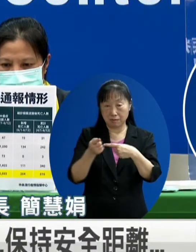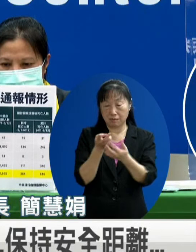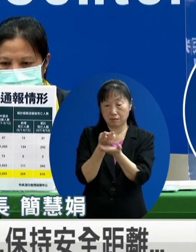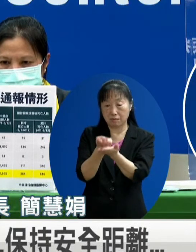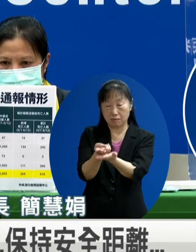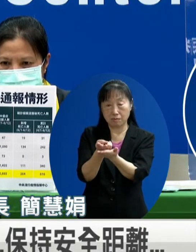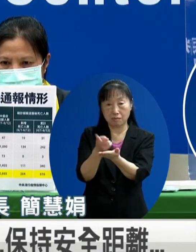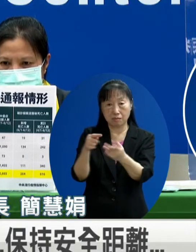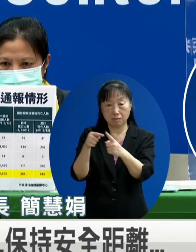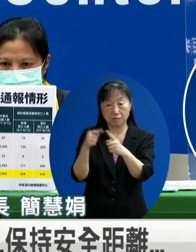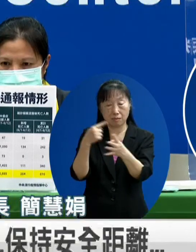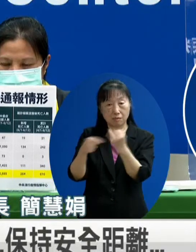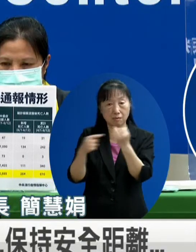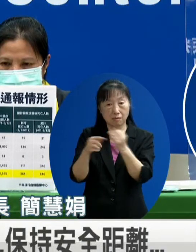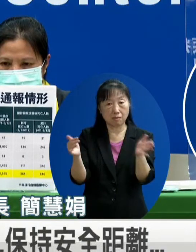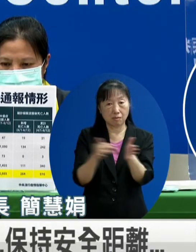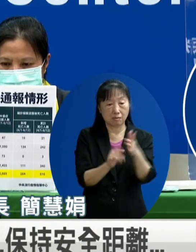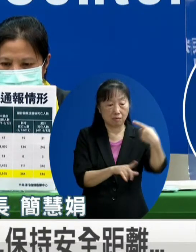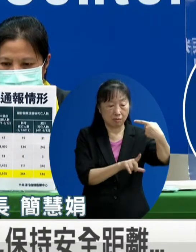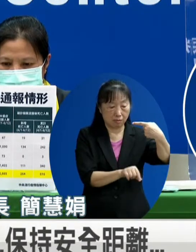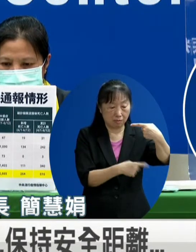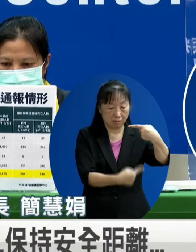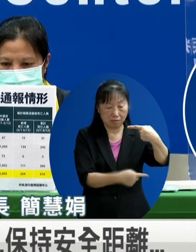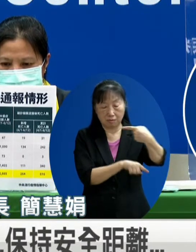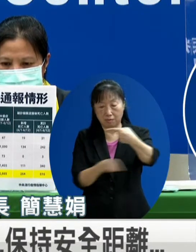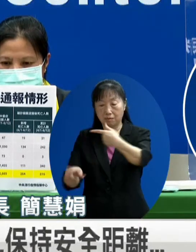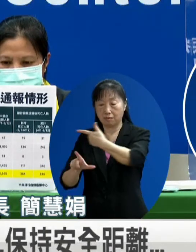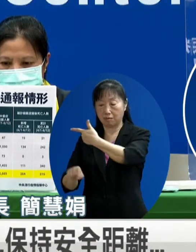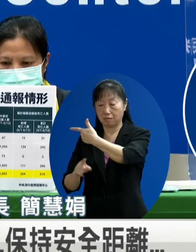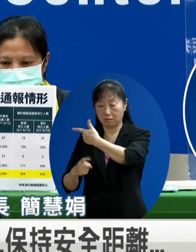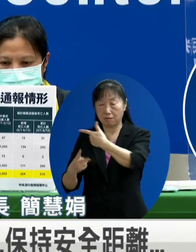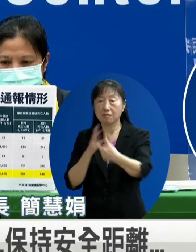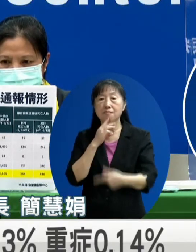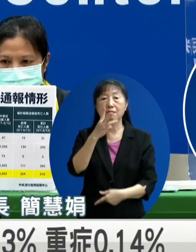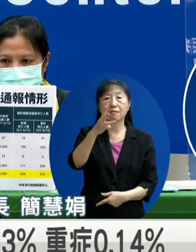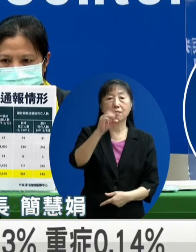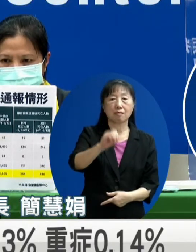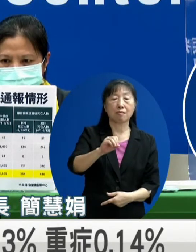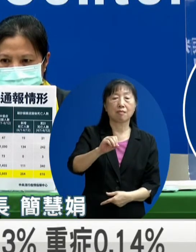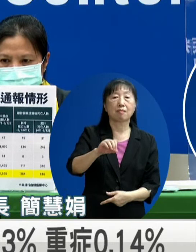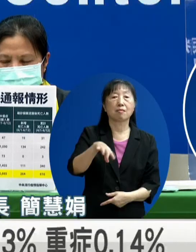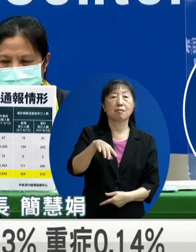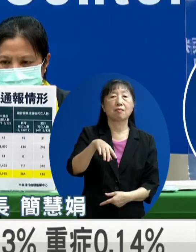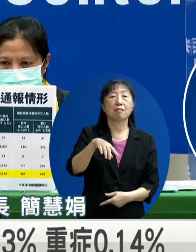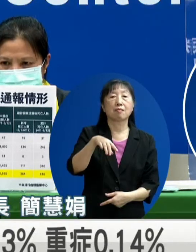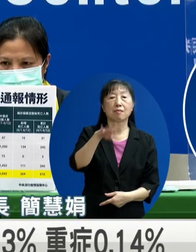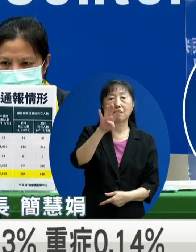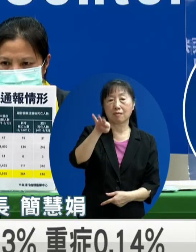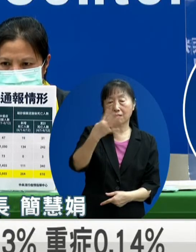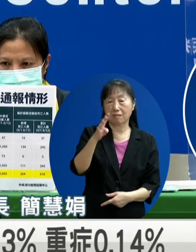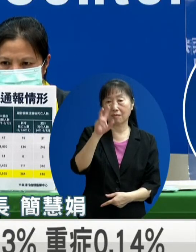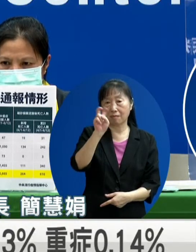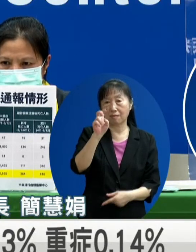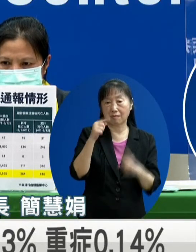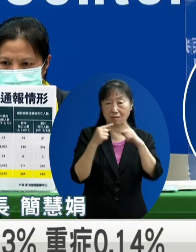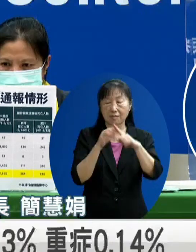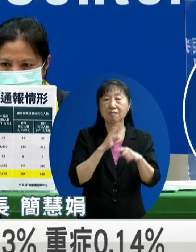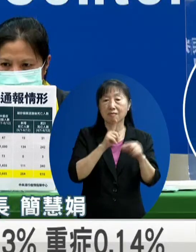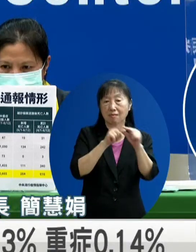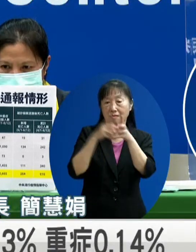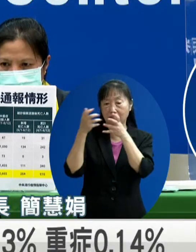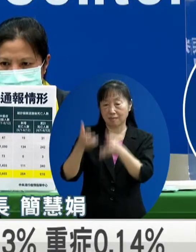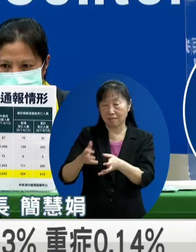哈，到今年一月一号到六月十二号为止是30420人，其中中重